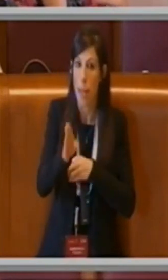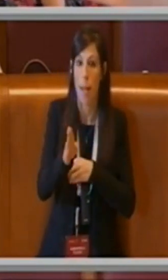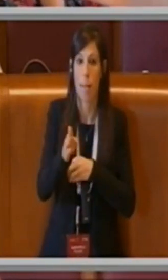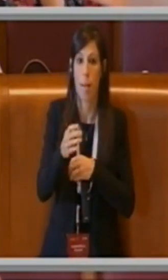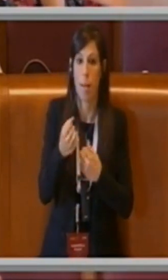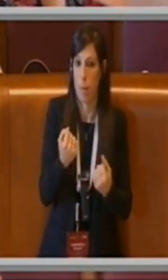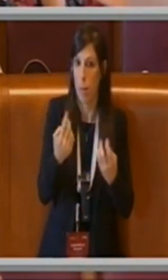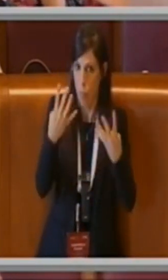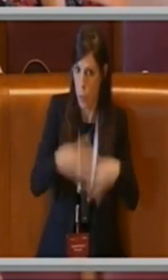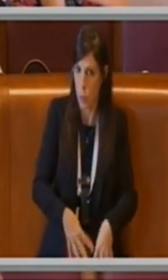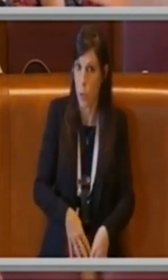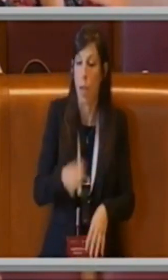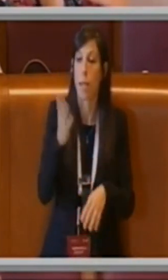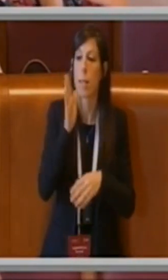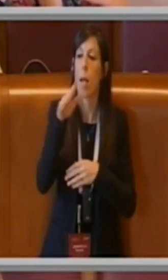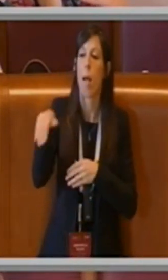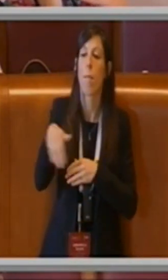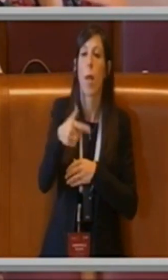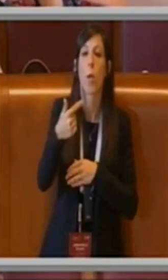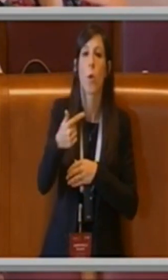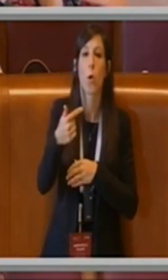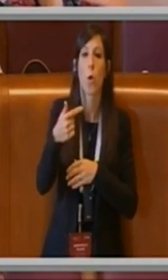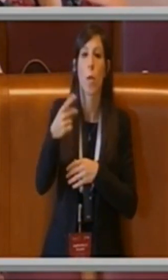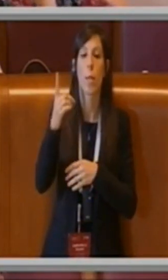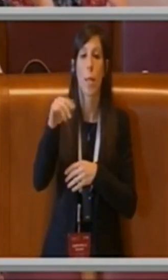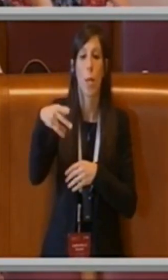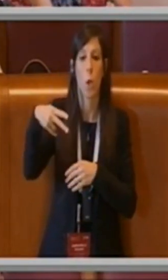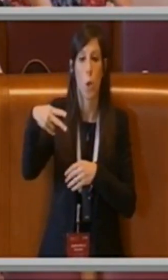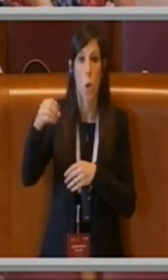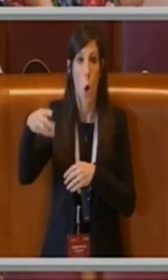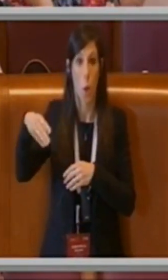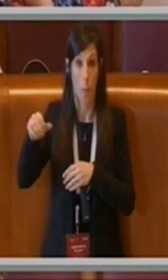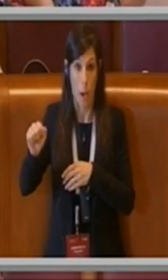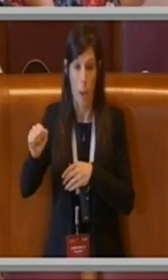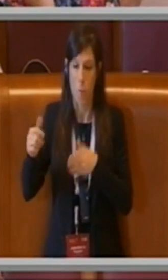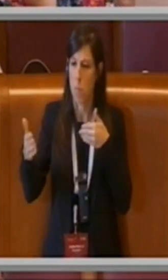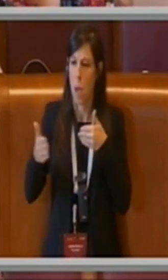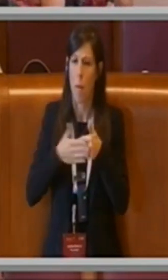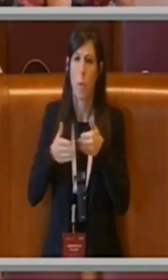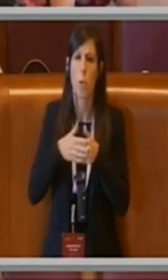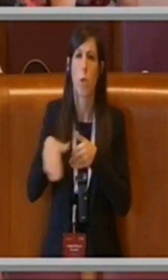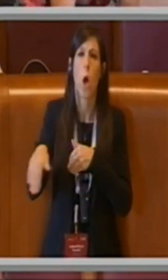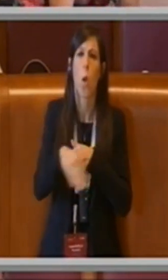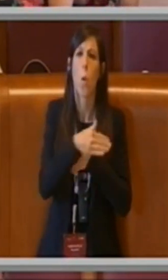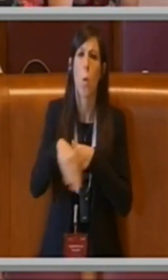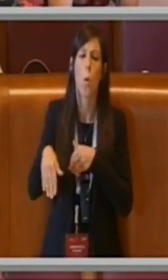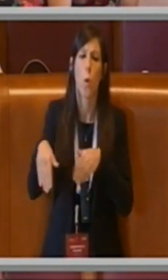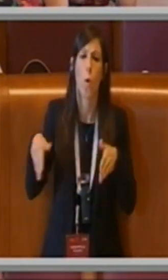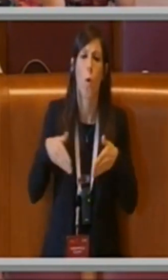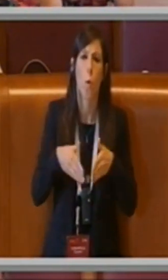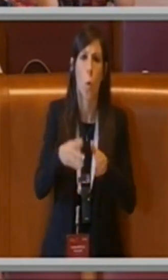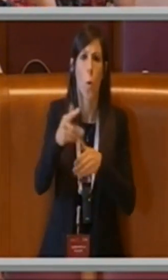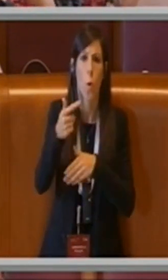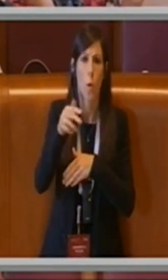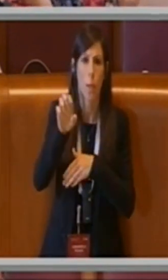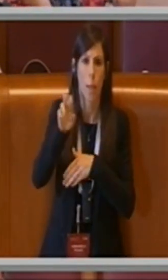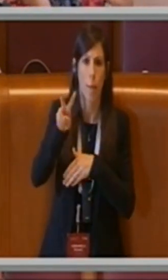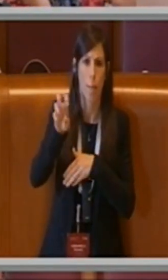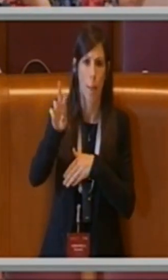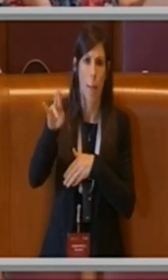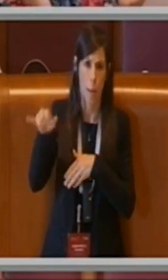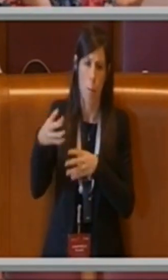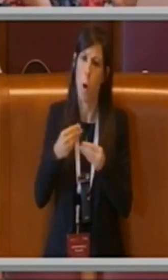poiché Via di Tordinona è a un passo dal Lungotevere, molto frequentato, ma però se non viene,